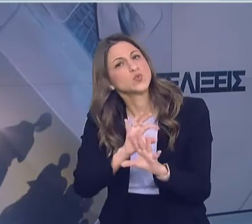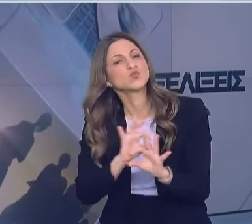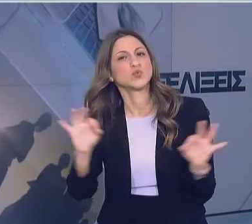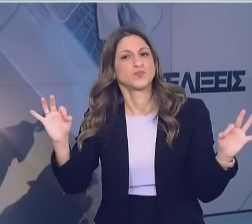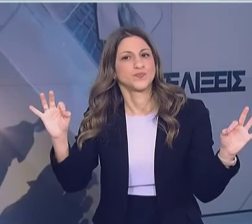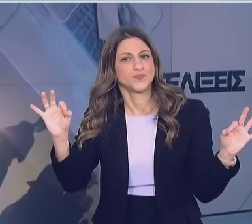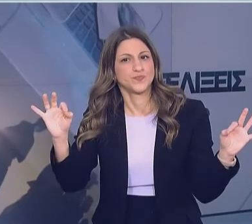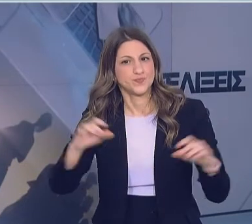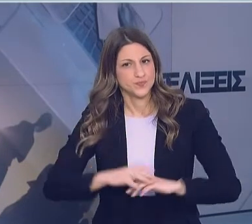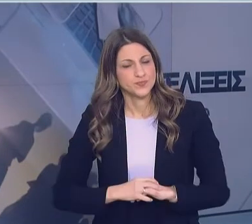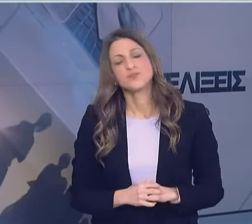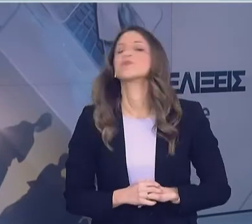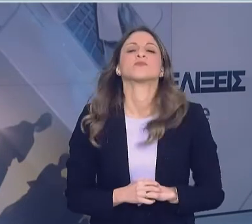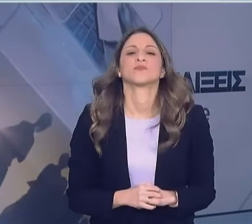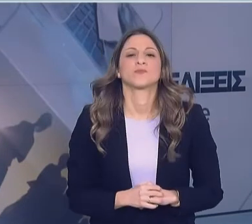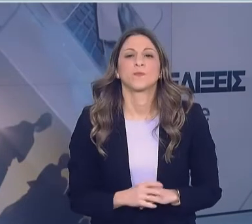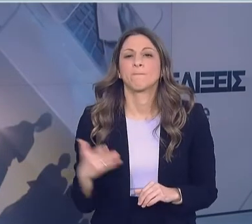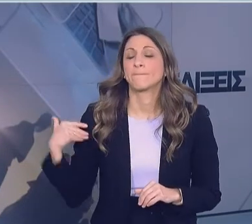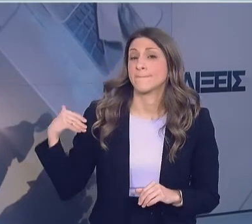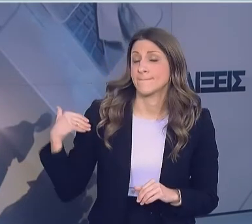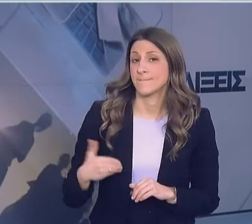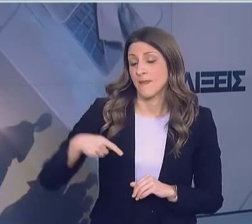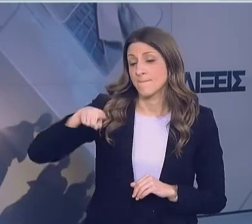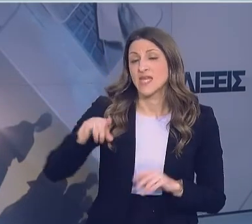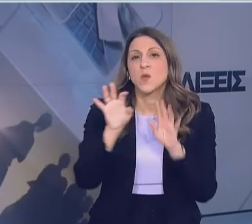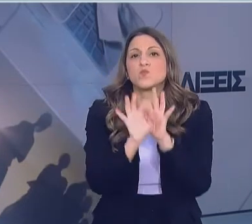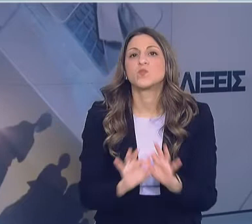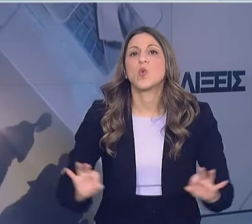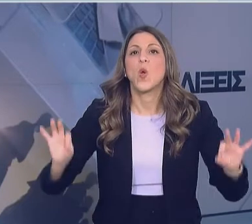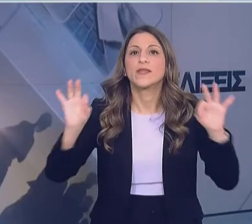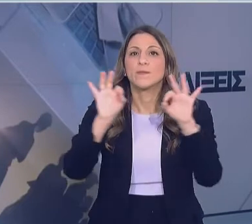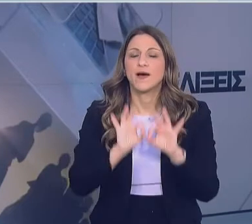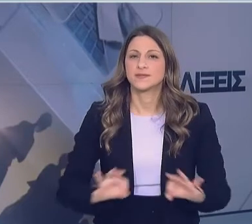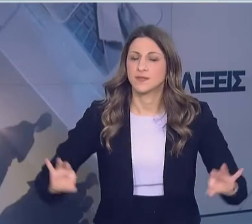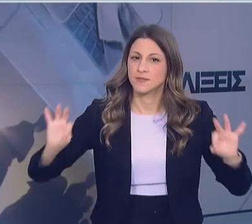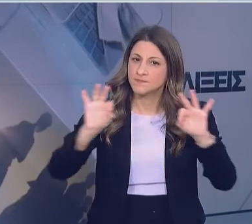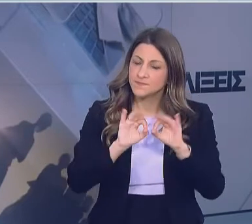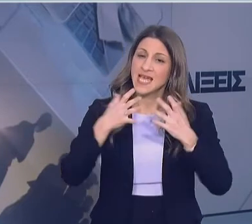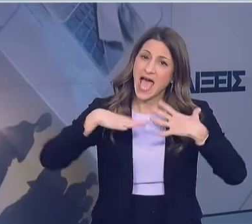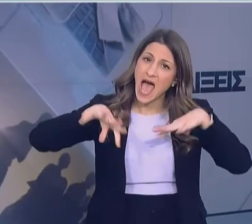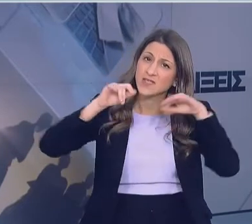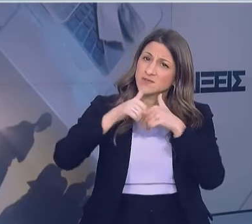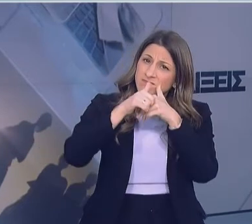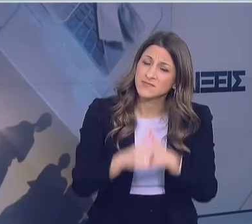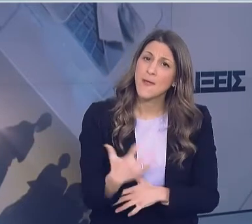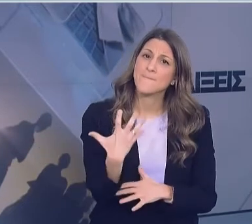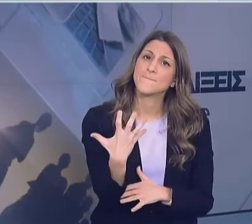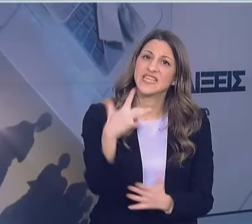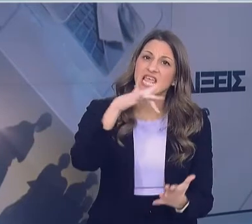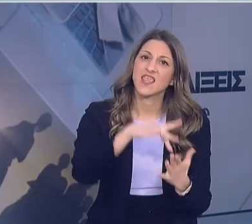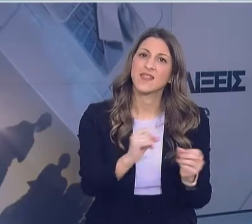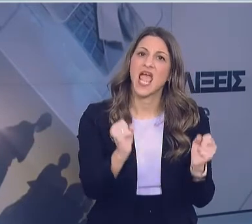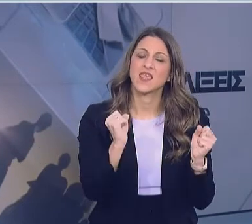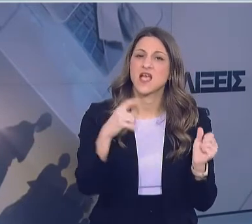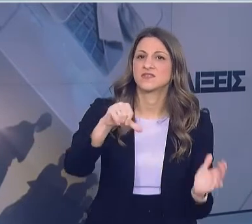Γι' αυτό το λόγο, τις τελευταίες ημέρες προετοιμάσαμε εντατικά και θέτουμε σε λειτουργία 5 κέντρα υγείας στην